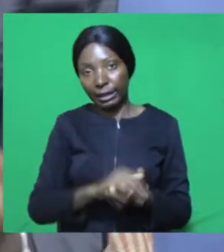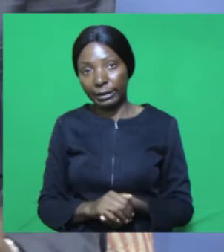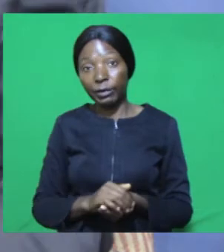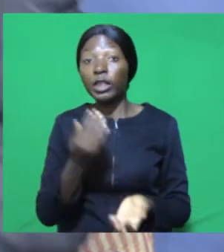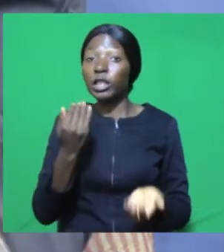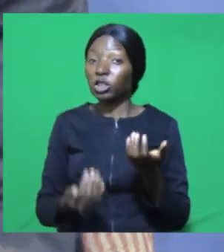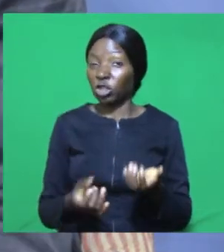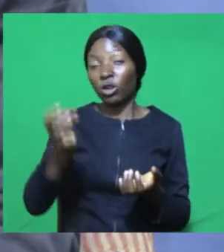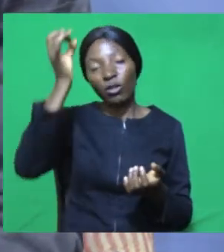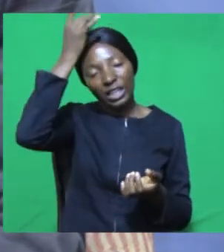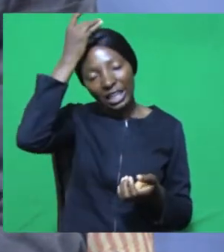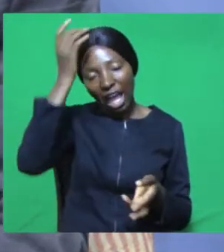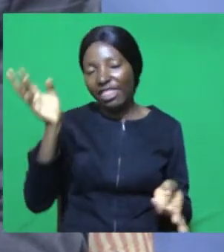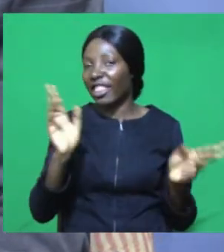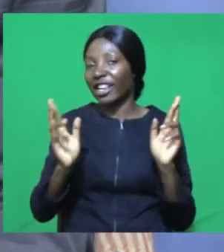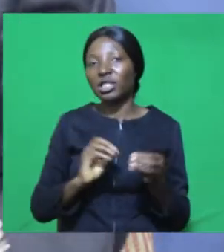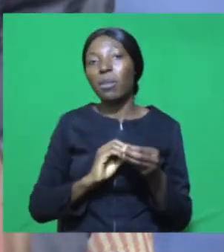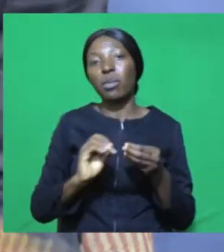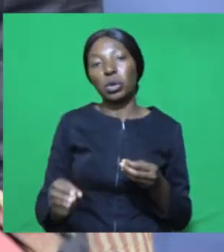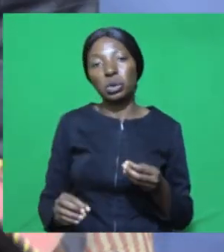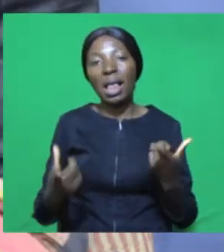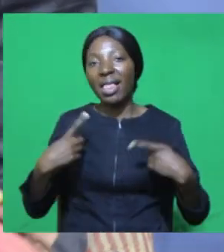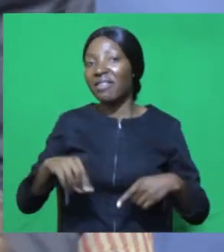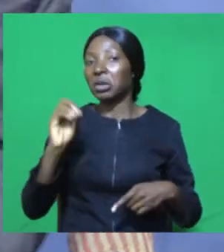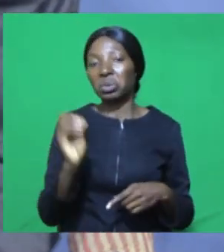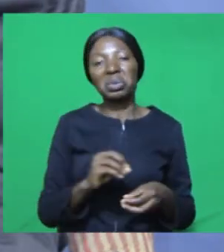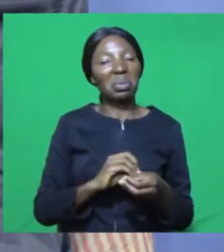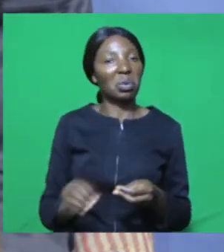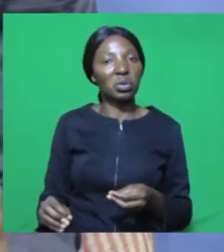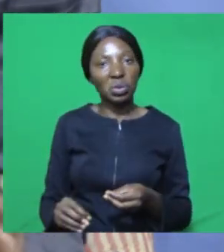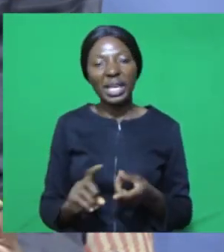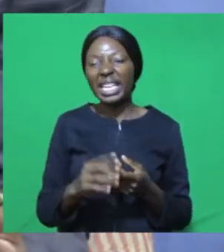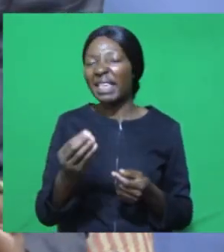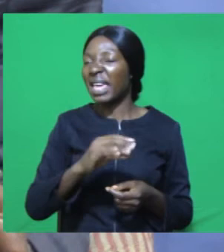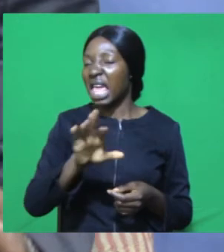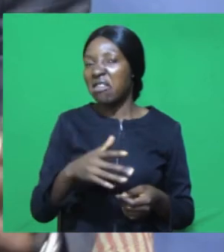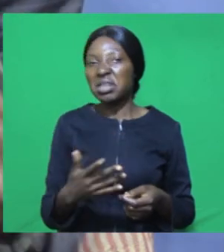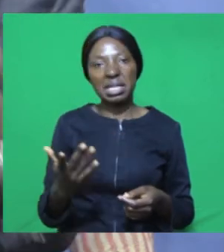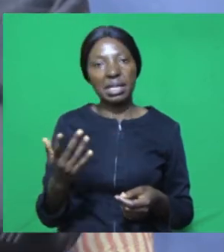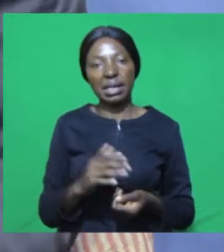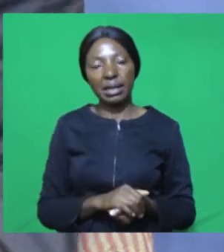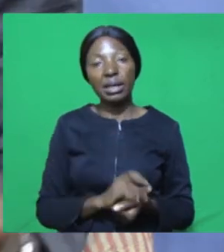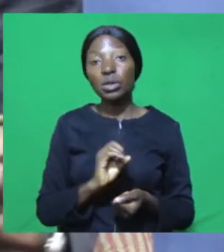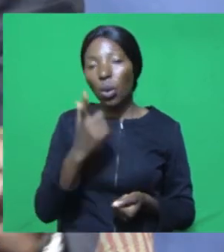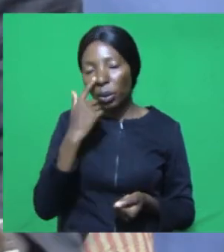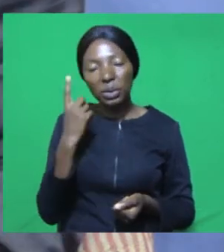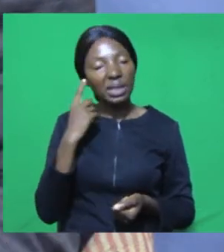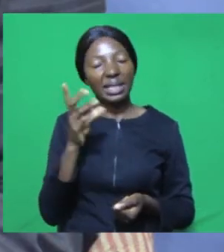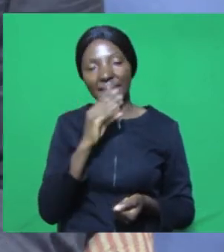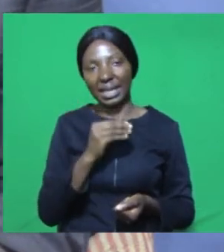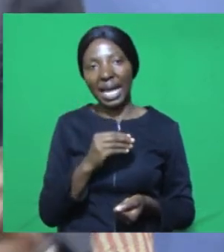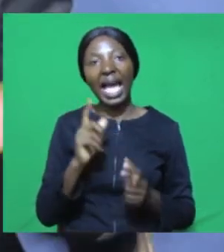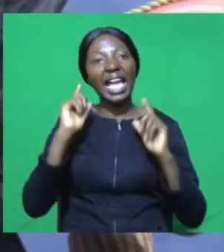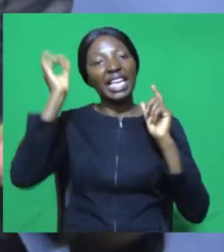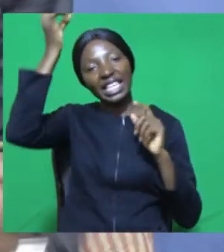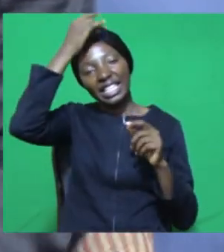vana vake vagere musha life chaiyo zviwanikwa vanenge vagere musha saka kazhinji kukatizwa pastor paya tichiti